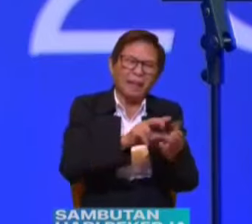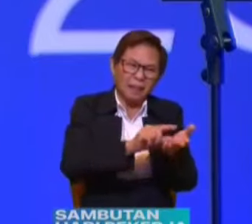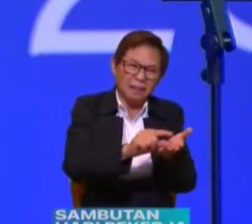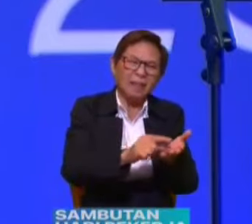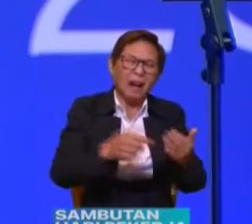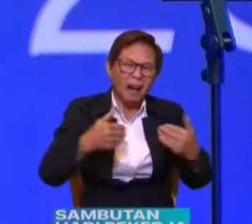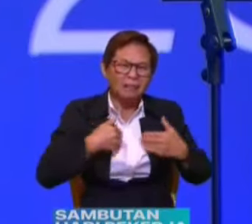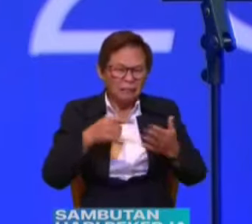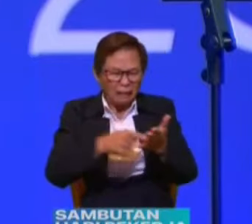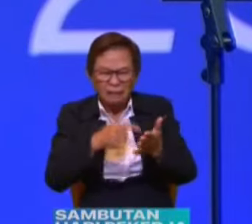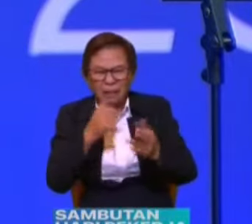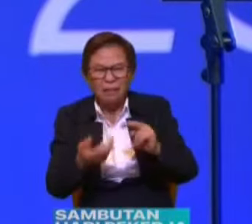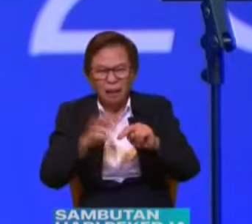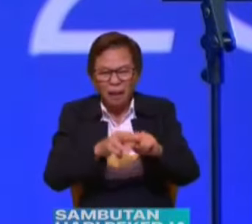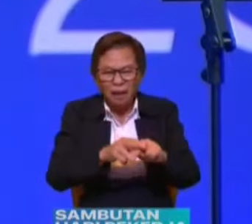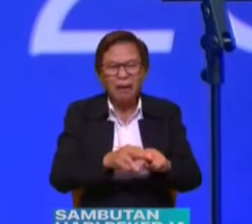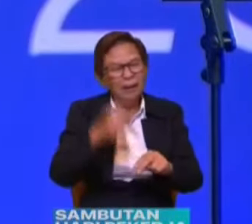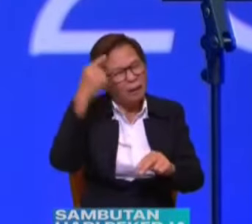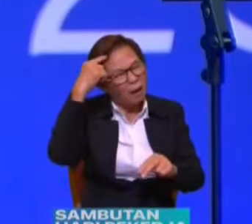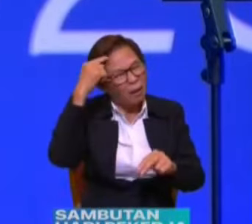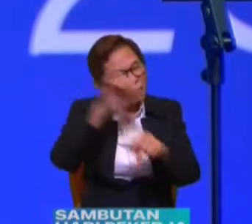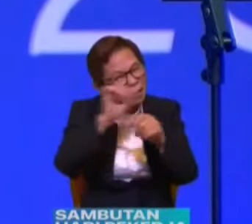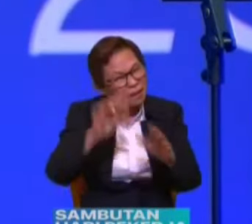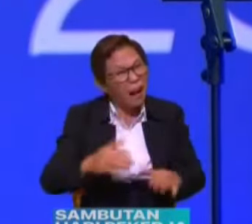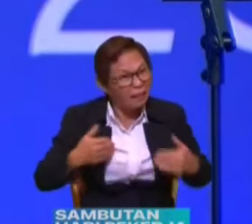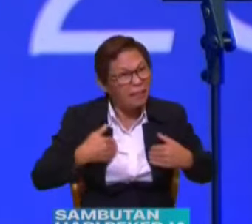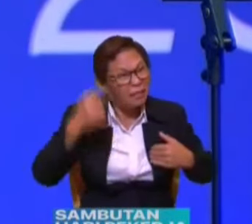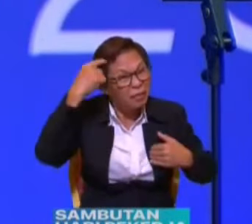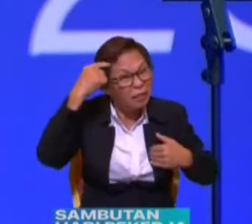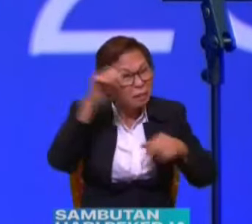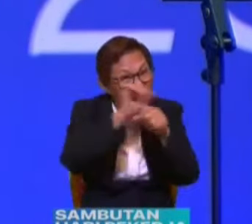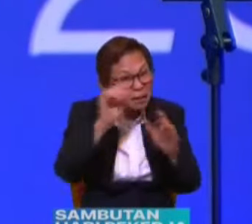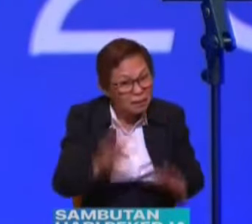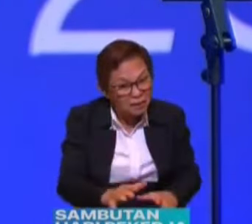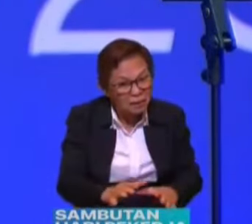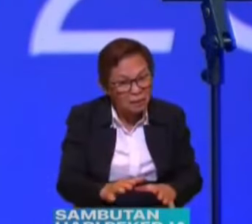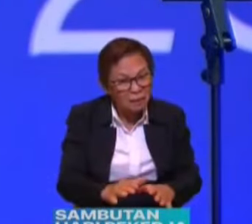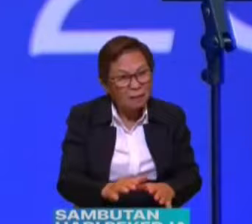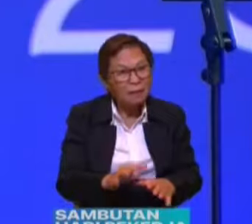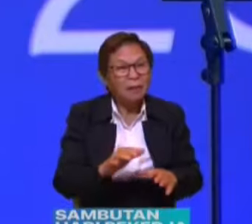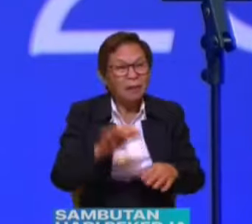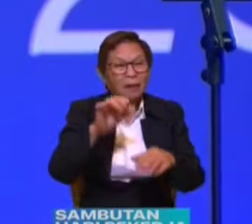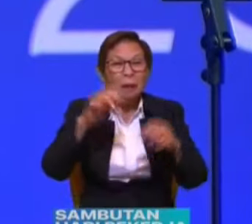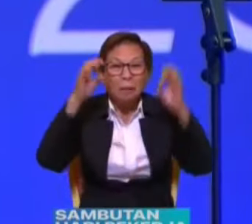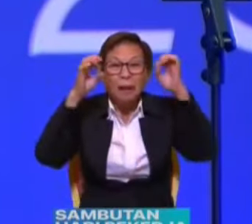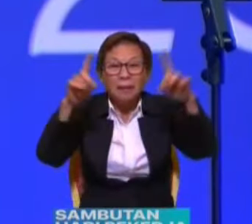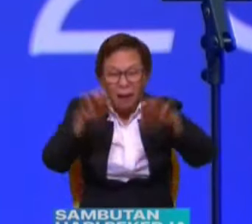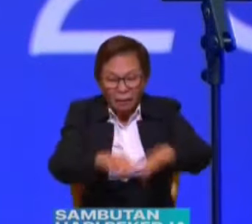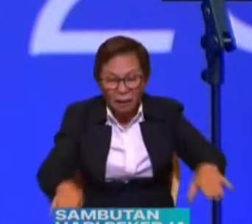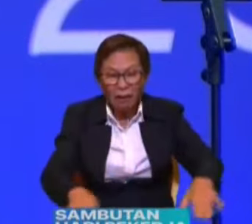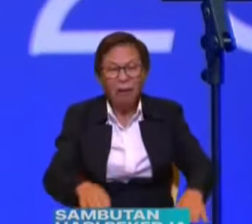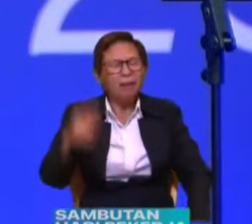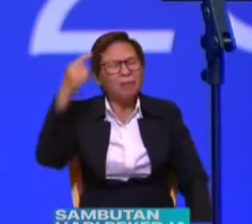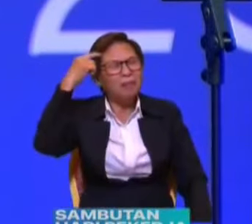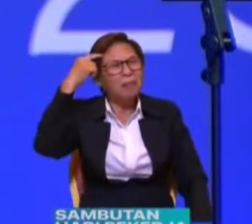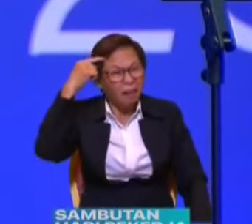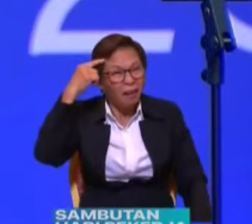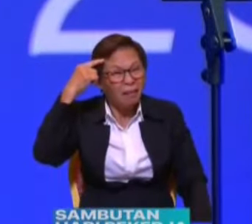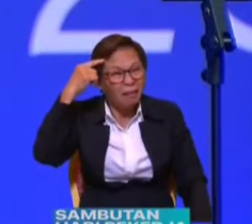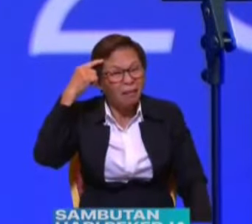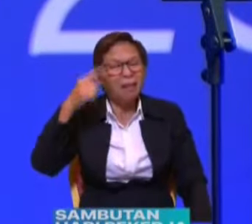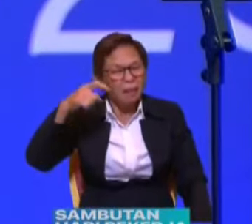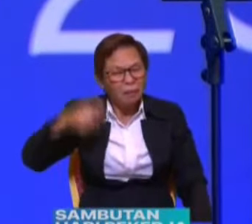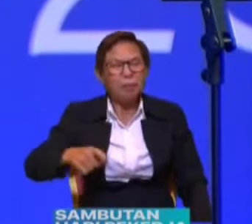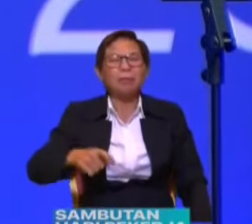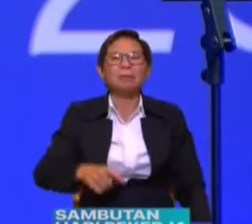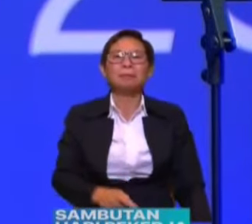nasib pekerja, perumahan mereka, pelajaran anak-anak pekerja. Jangan fikir yang lain. Ini harus dibetulkan. Sebab